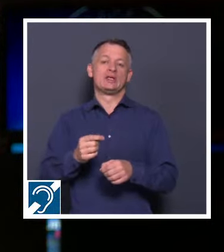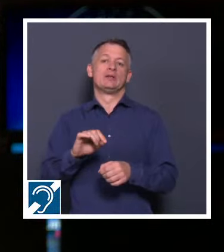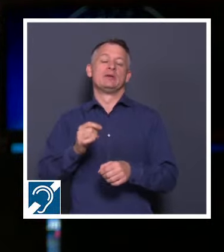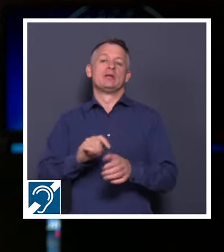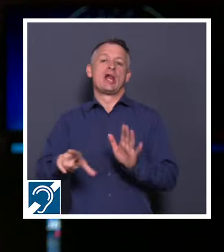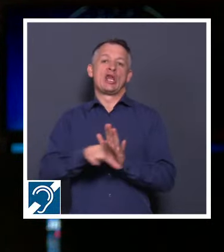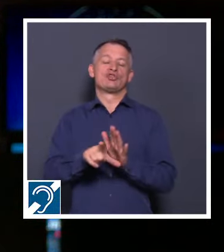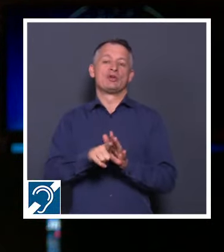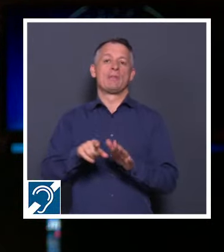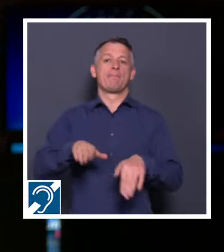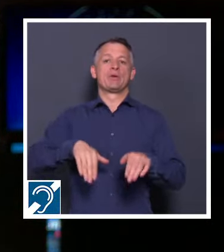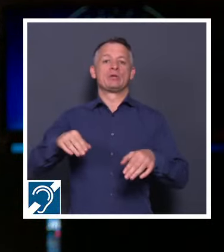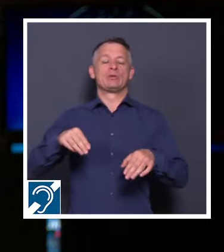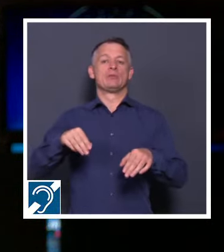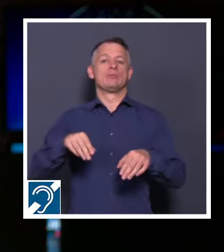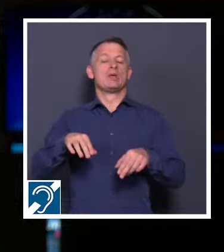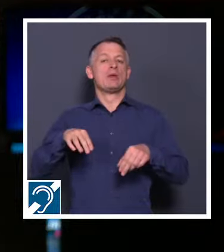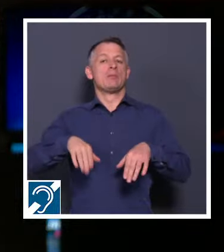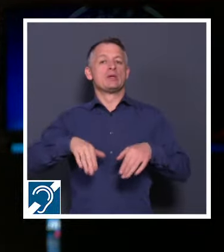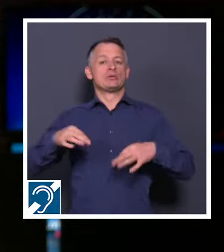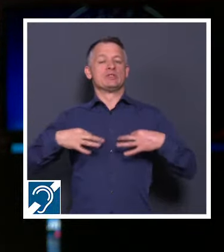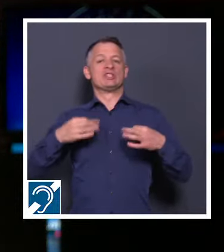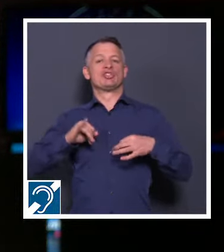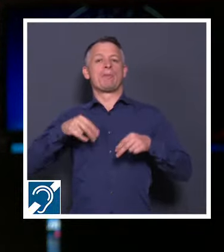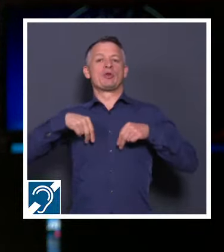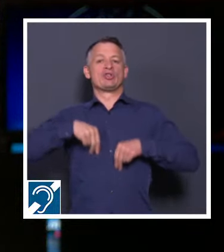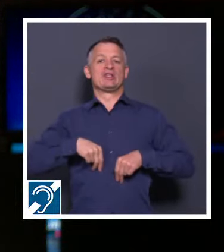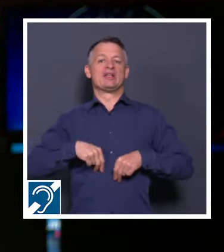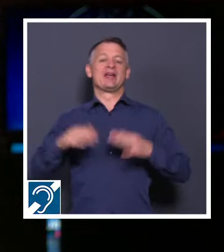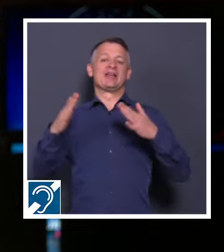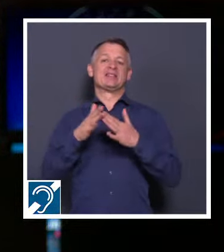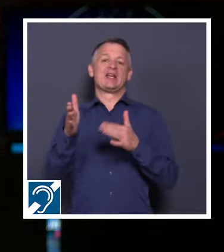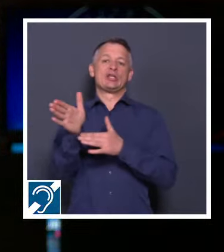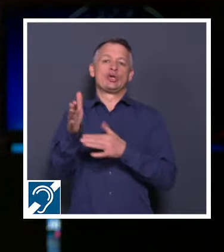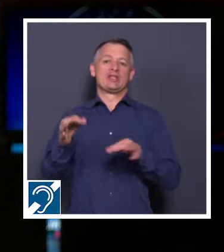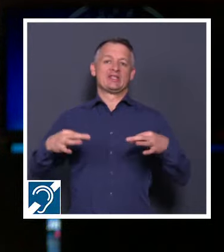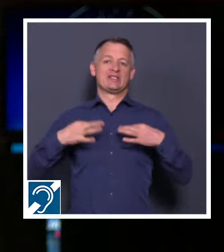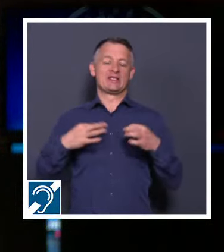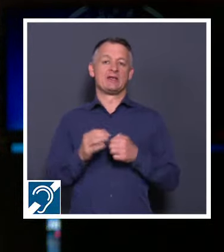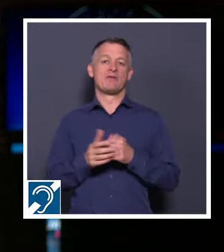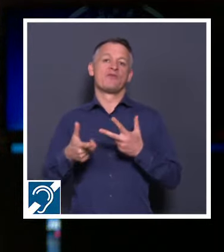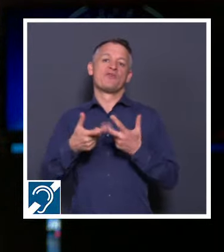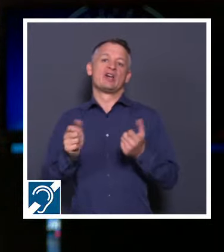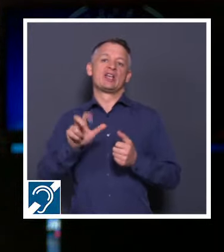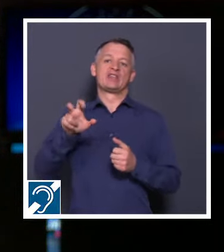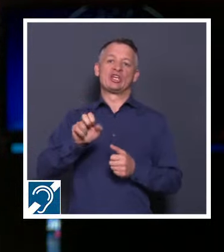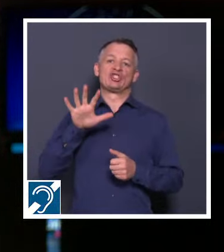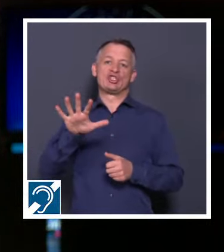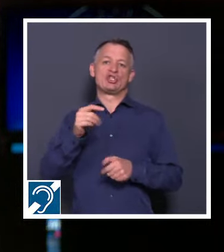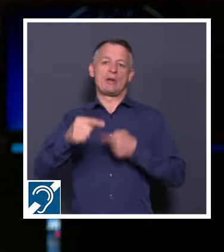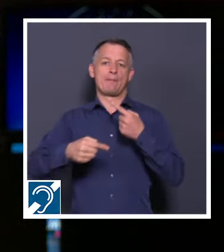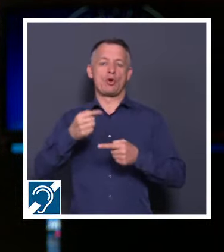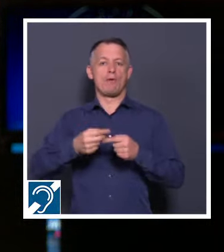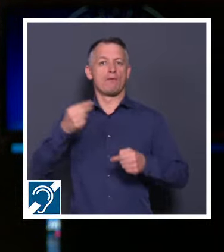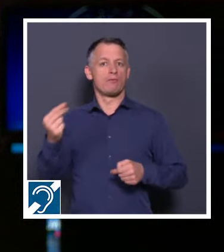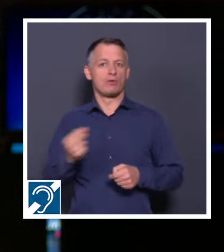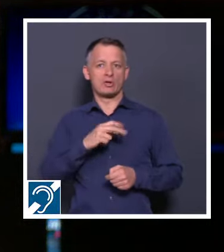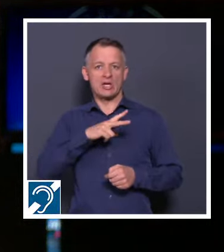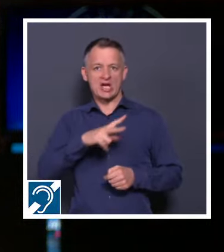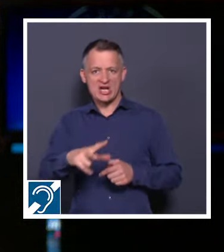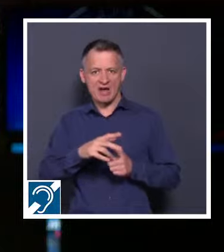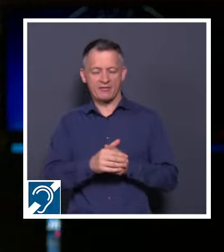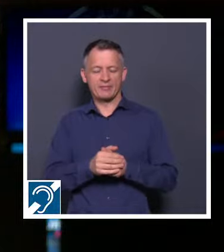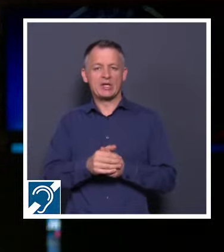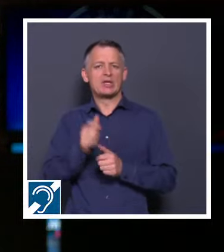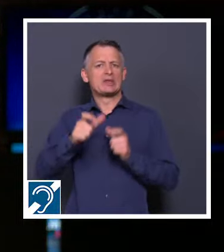Sănătății și al Președintelui Casei Naționale de Asigurări de Sănătate. Excepție fac doar 35 de boli, extrem de contagioase. Despre